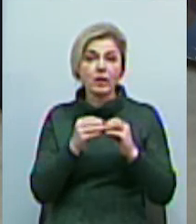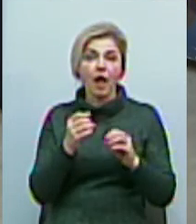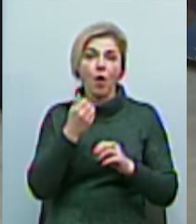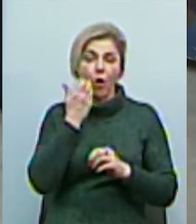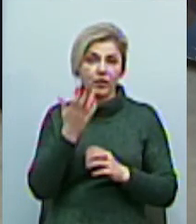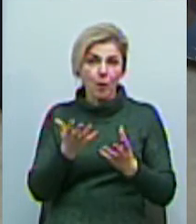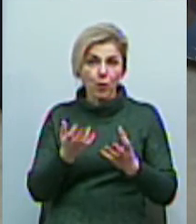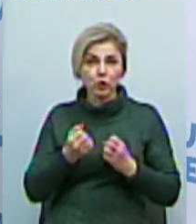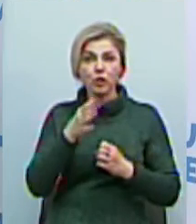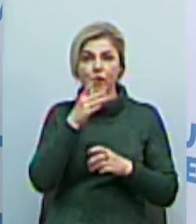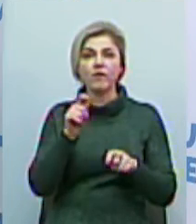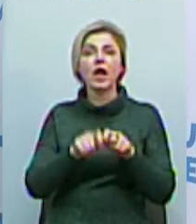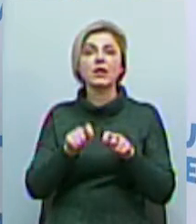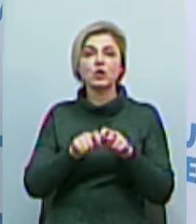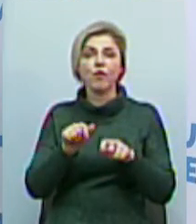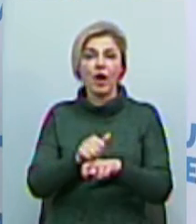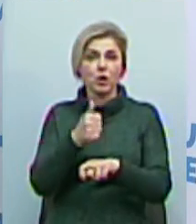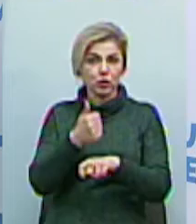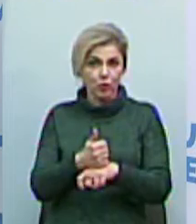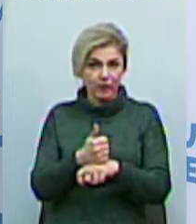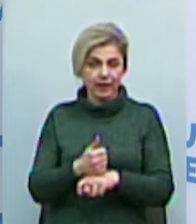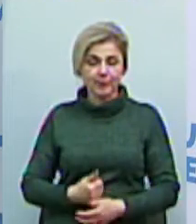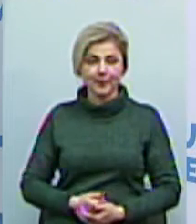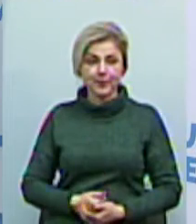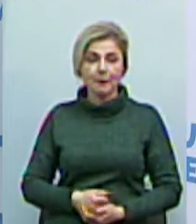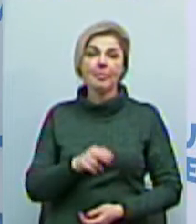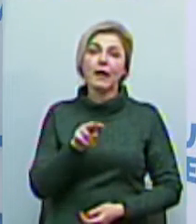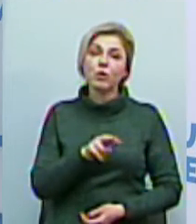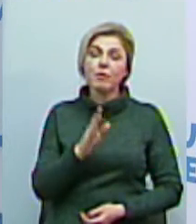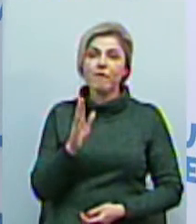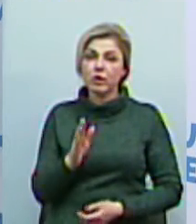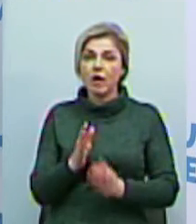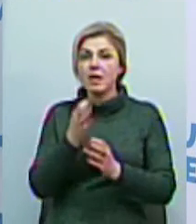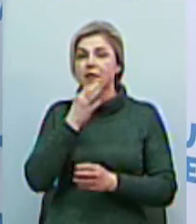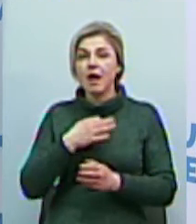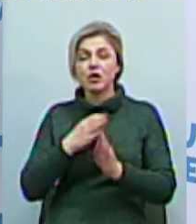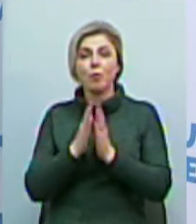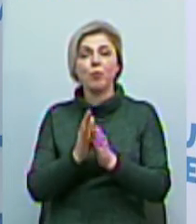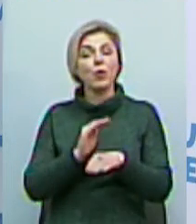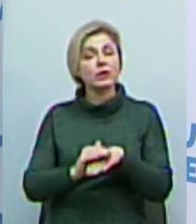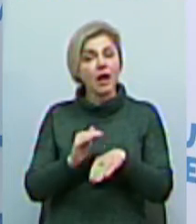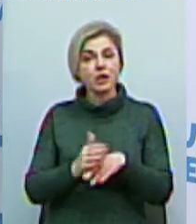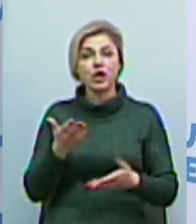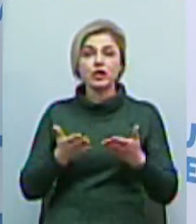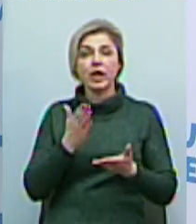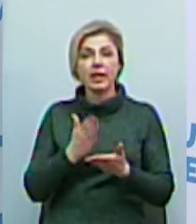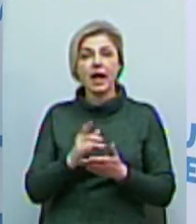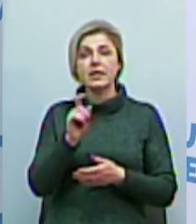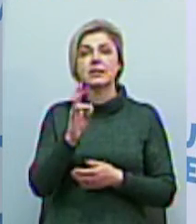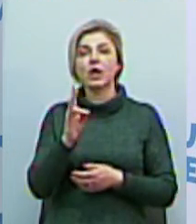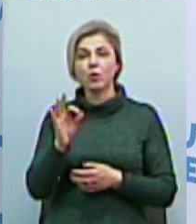проходження тестування під час основної сесії. Людмила Володимирівна, а скажіть, будь ласка, чи є зовнішнє незалежне